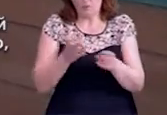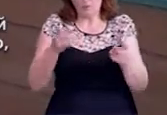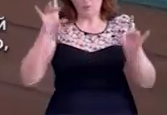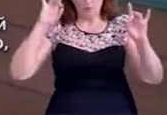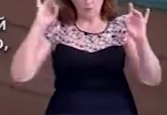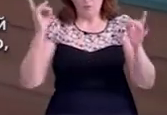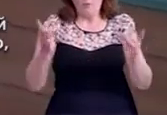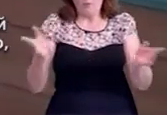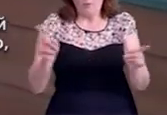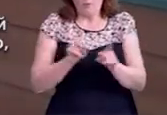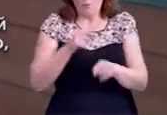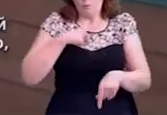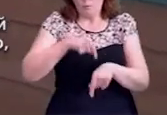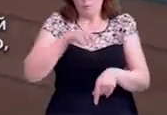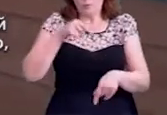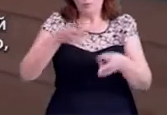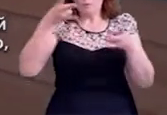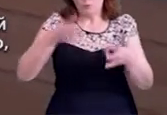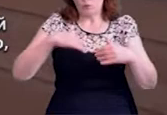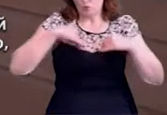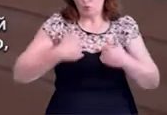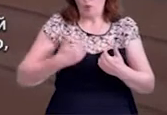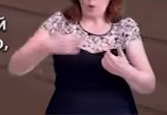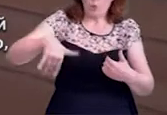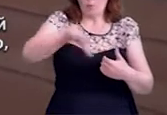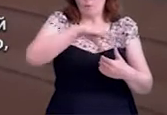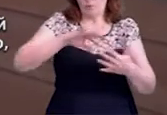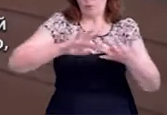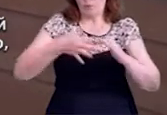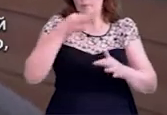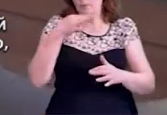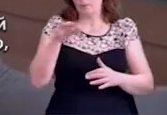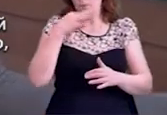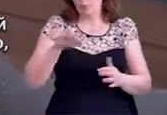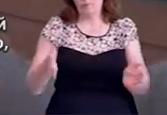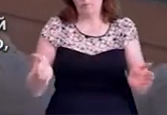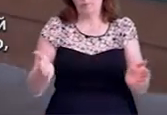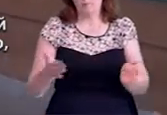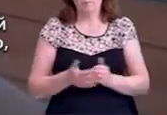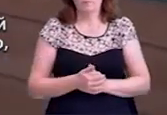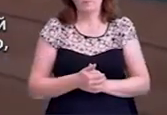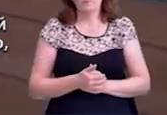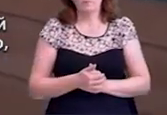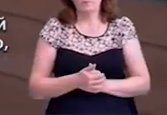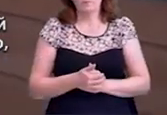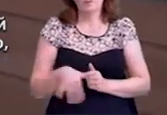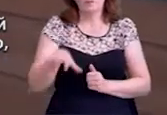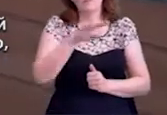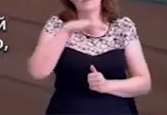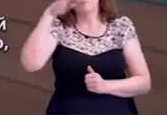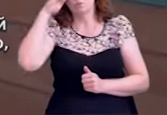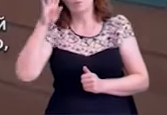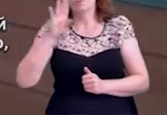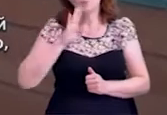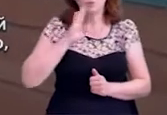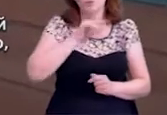тут просто таке відчуття, що траур по всій Семеновці. Нету нігде місця, щоб вчора от йшли ми, і всі, і мужчини,